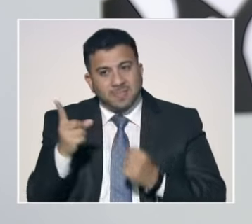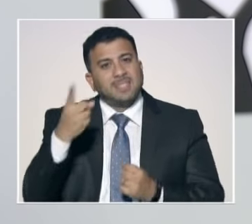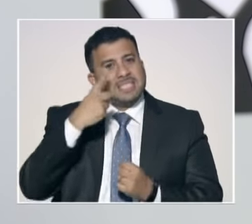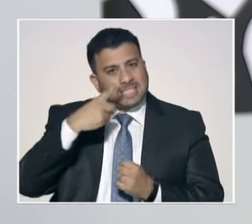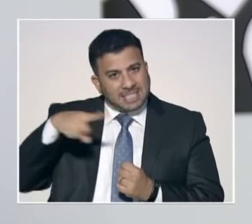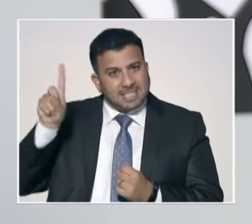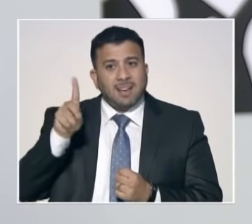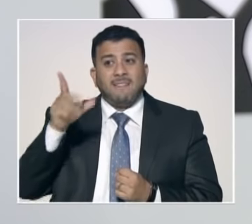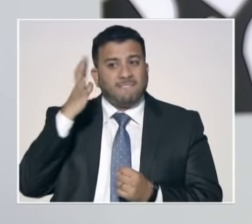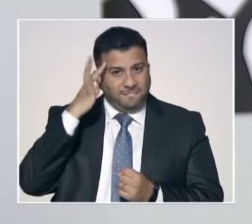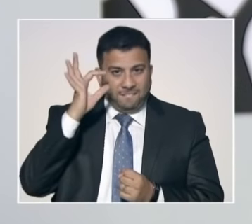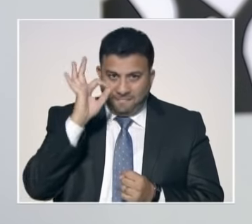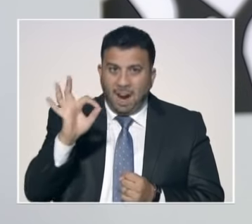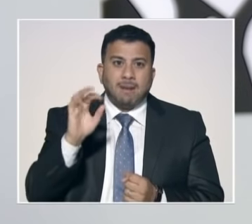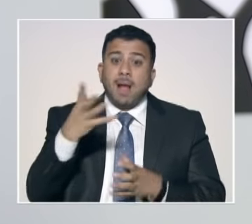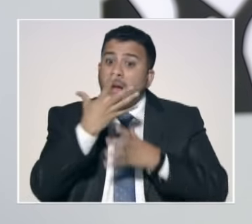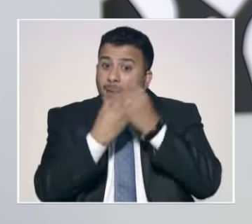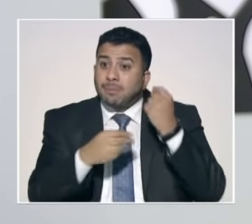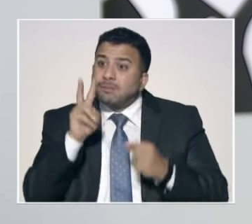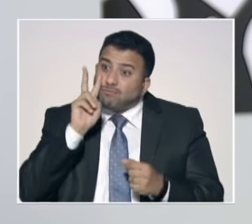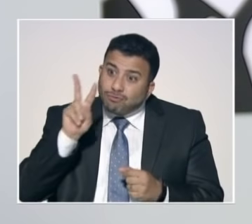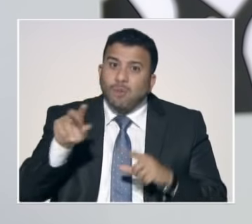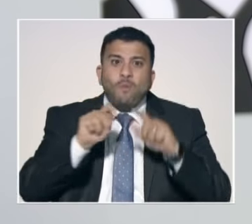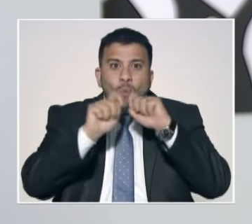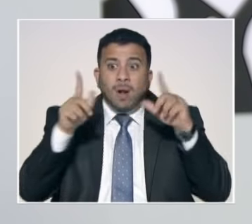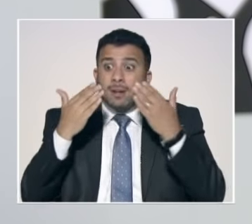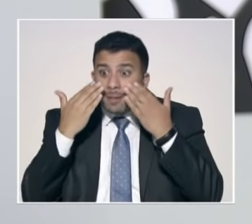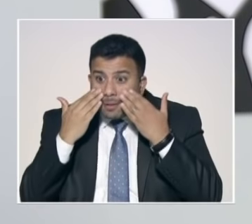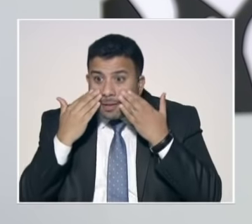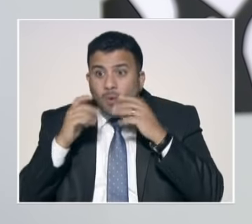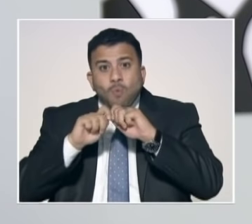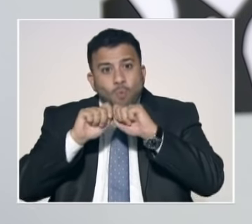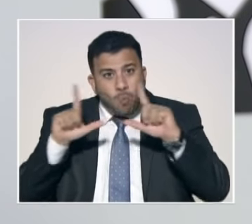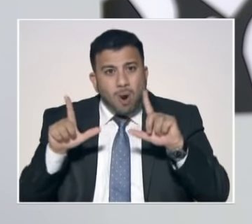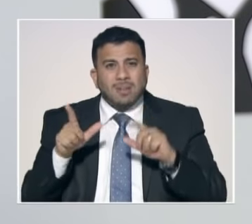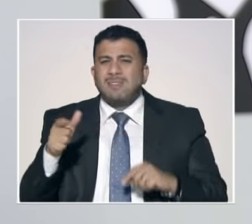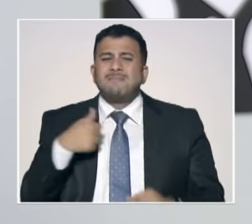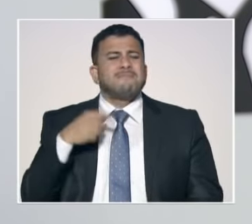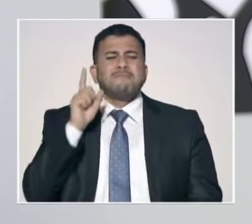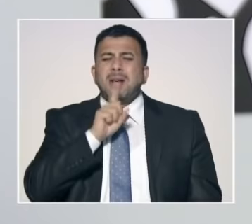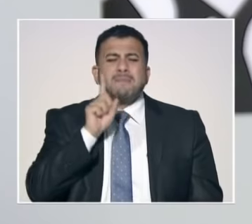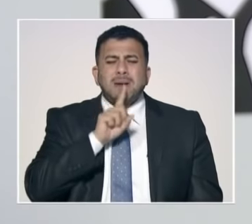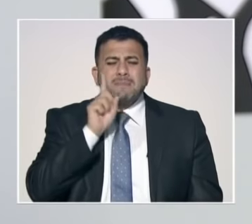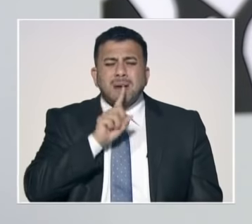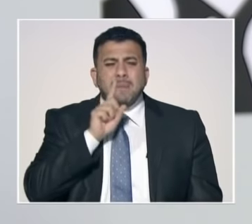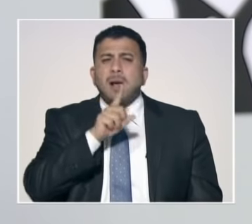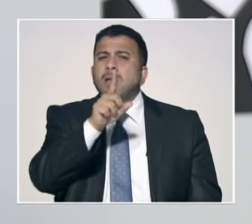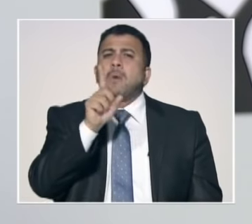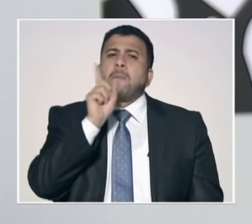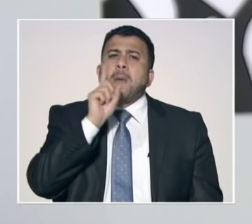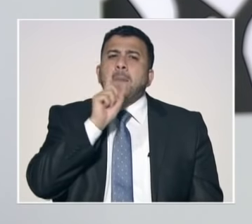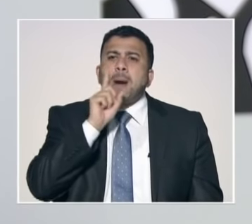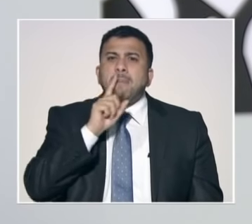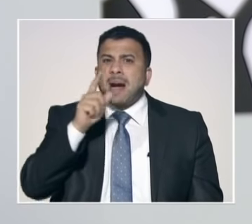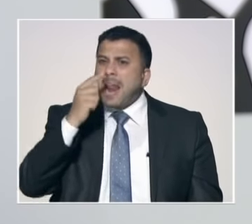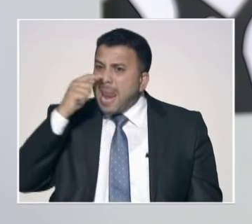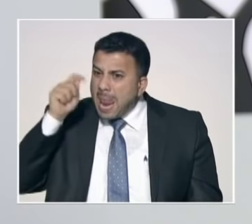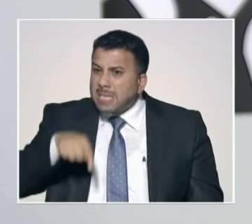الولد أدرى، ولدك هو أدرى بالحال، ولذلك ما دام قال لك يعني ما يرغب اتركيه حاله، لا تجبرين على